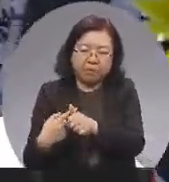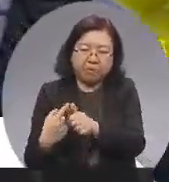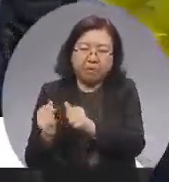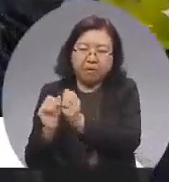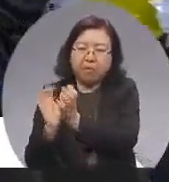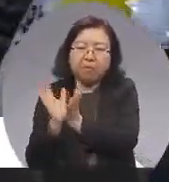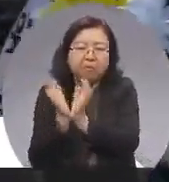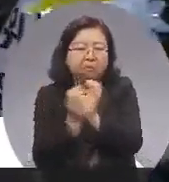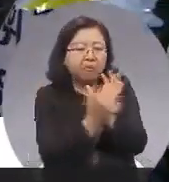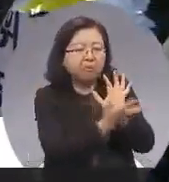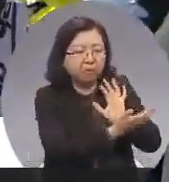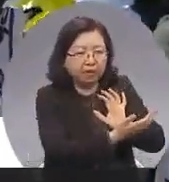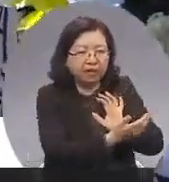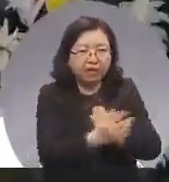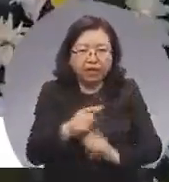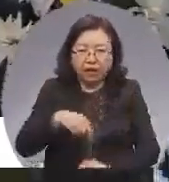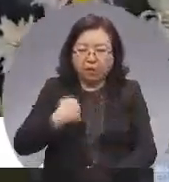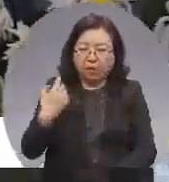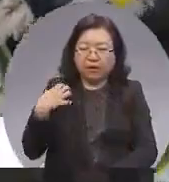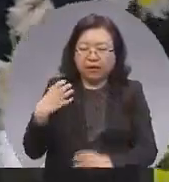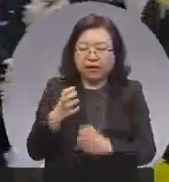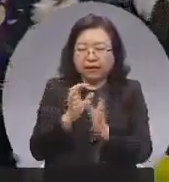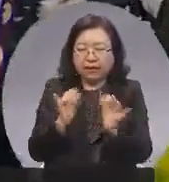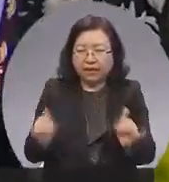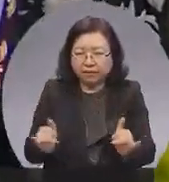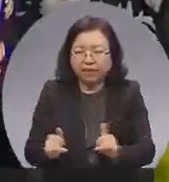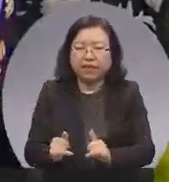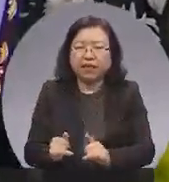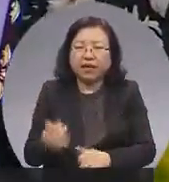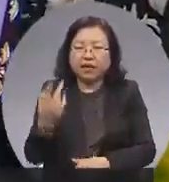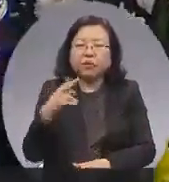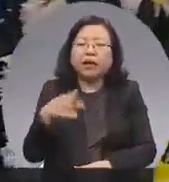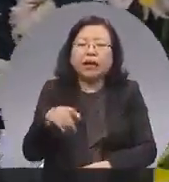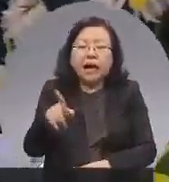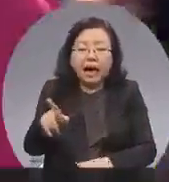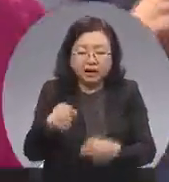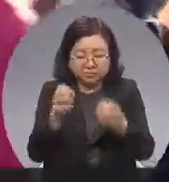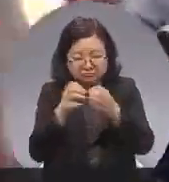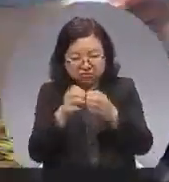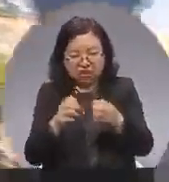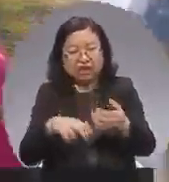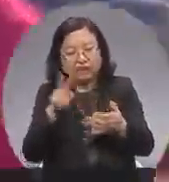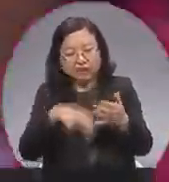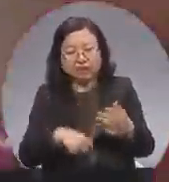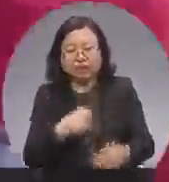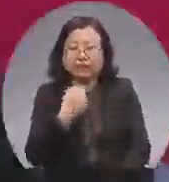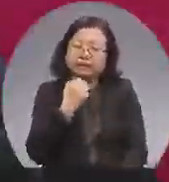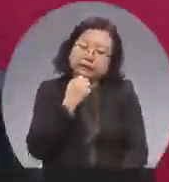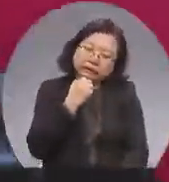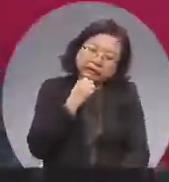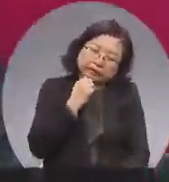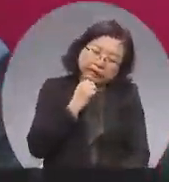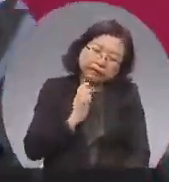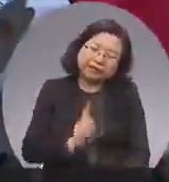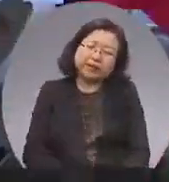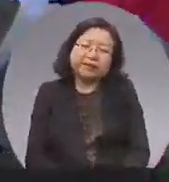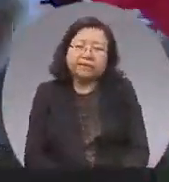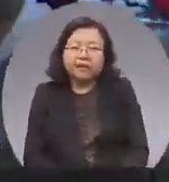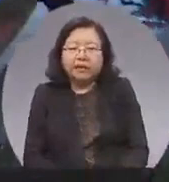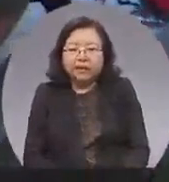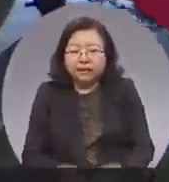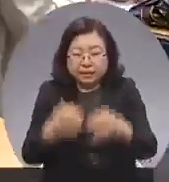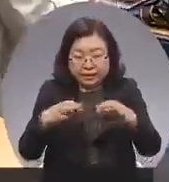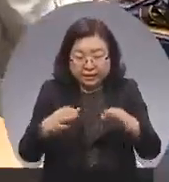당사자 가운데 1명이 김영한 예 비우고 가 돌아가라는 그를 보며 순 웃음을 감추지 못합니다 팀